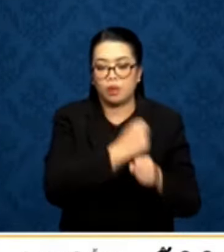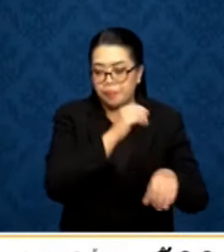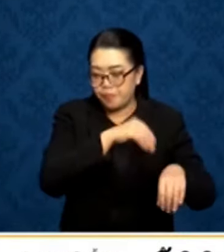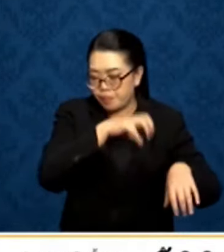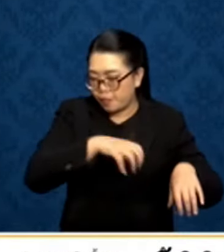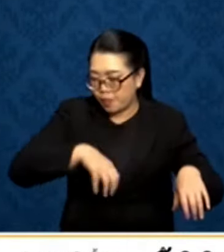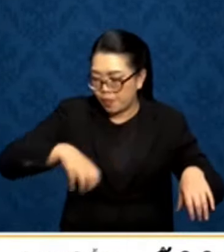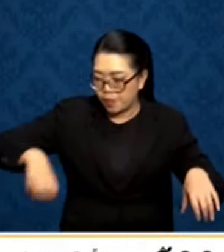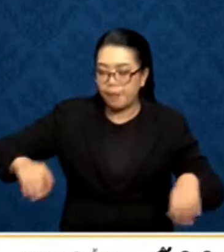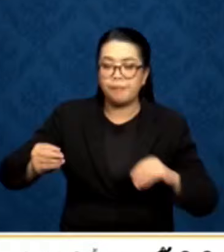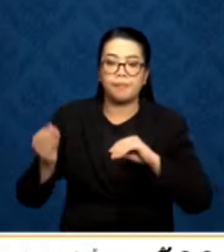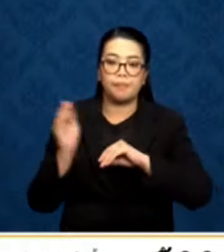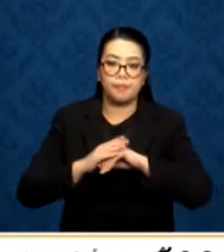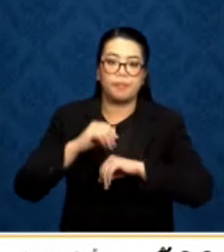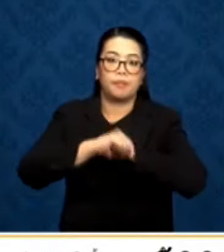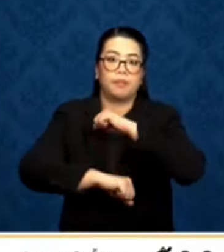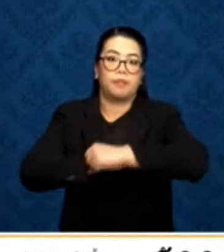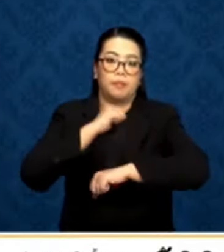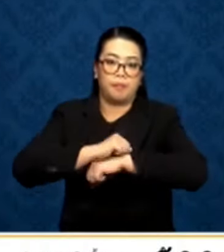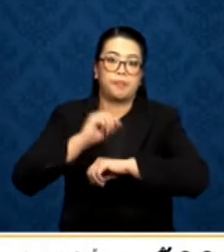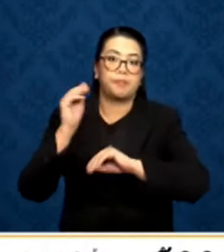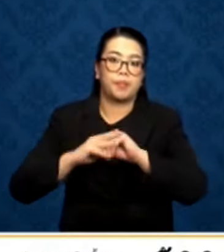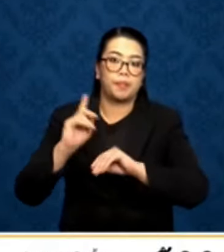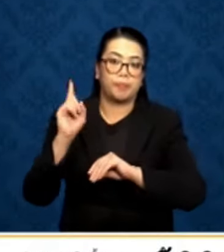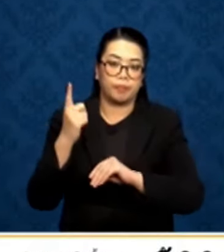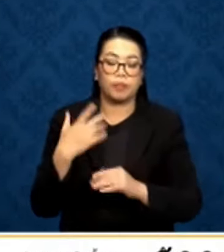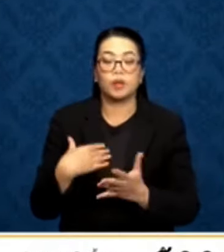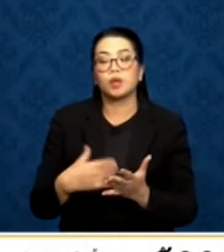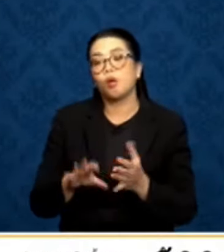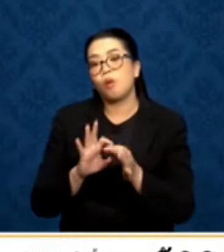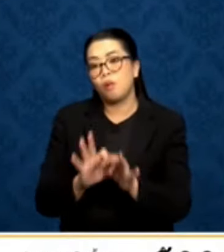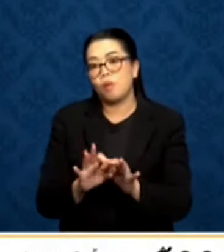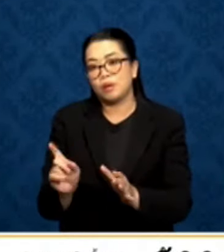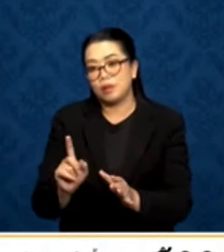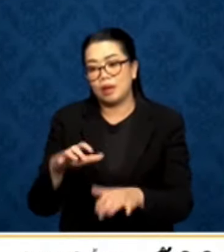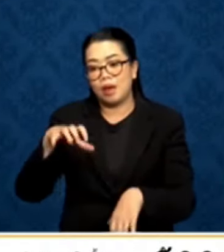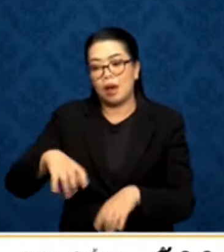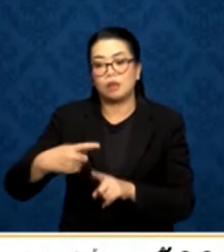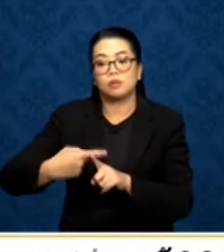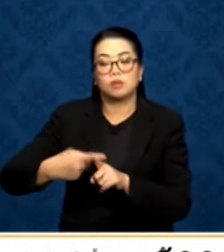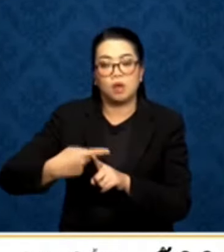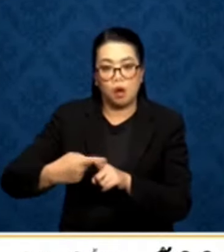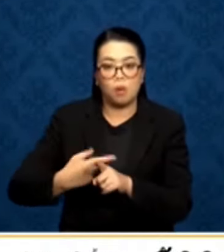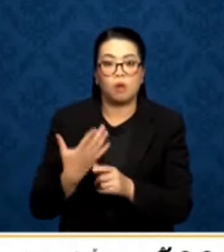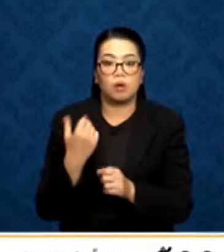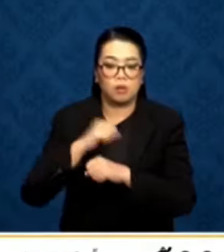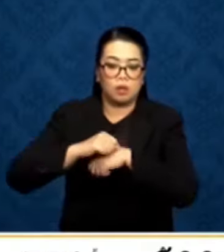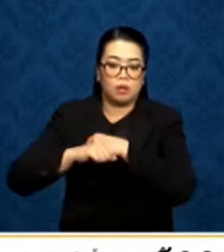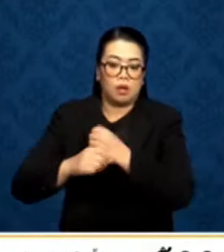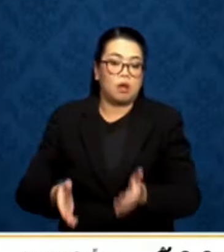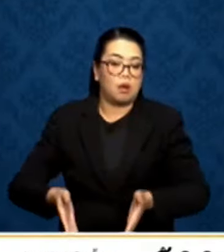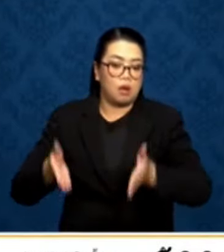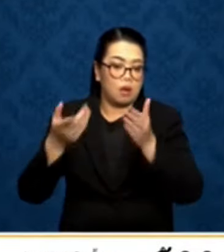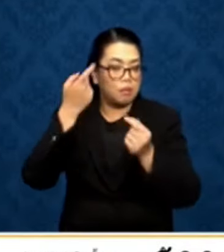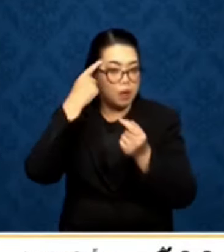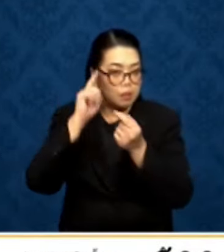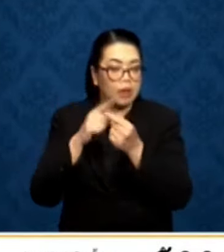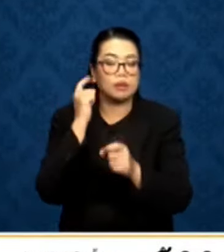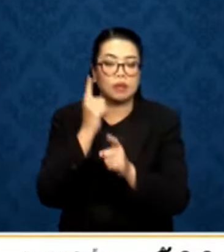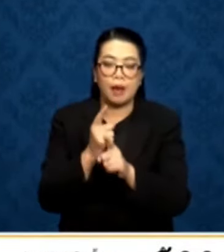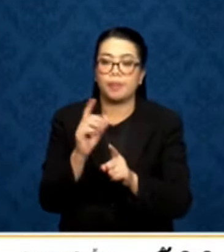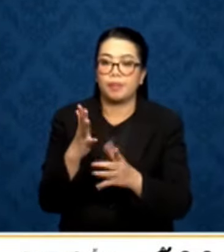ในส่วนต่อมาครับที่ท่านสมาชิกเป็นห่วงเรื่องการที่เอ่ออาคารเช่านะครับไม่สามารถสร้างได้ตามเเป้าหมายนะครับ